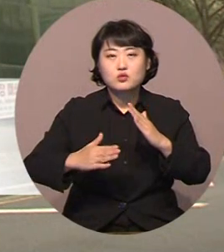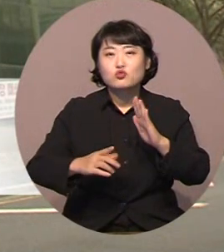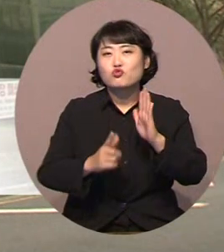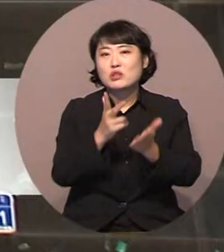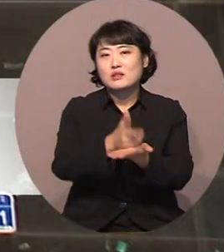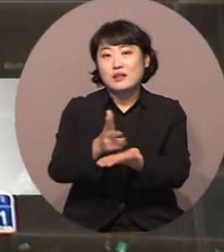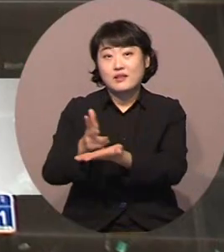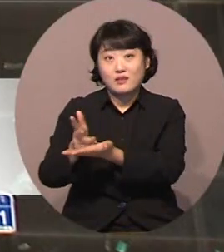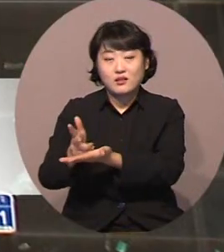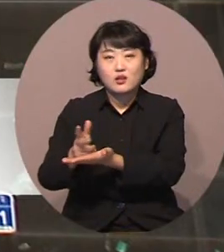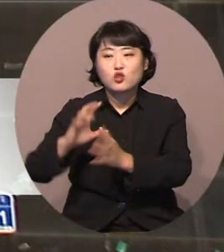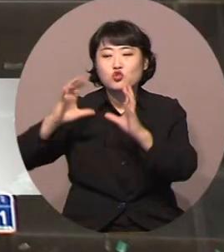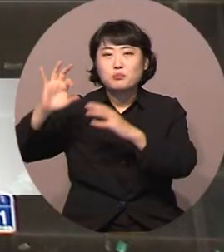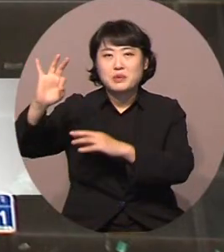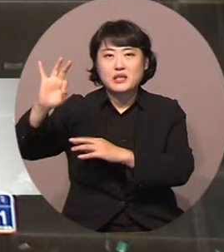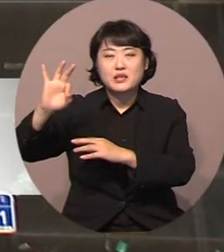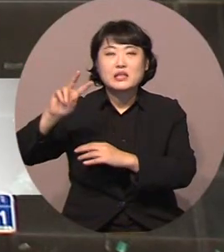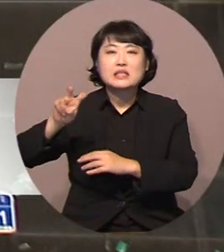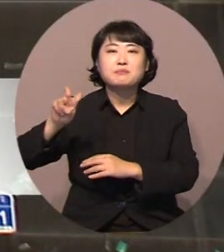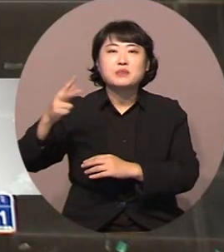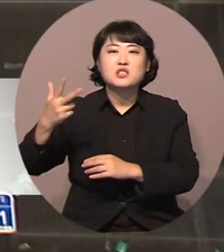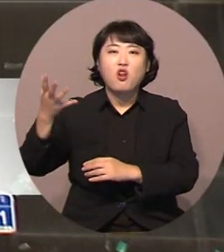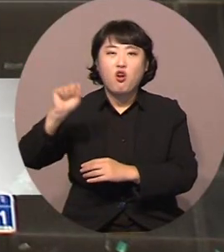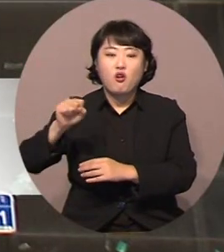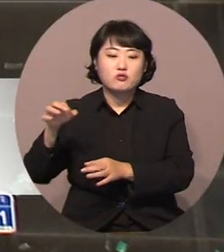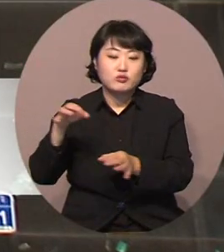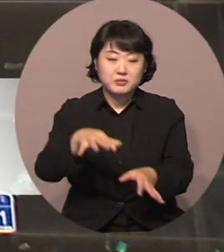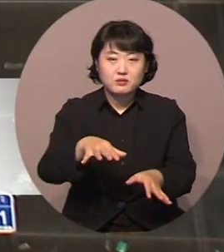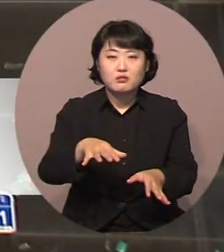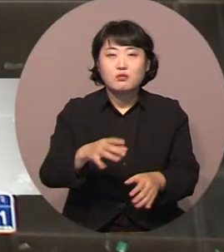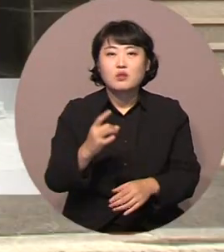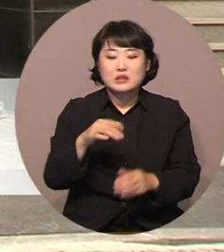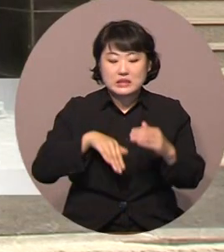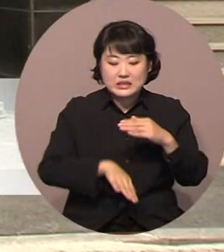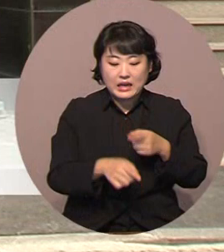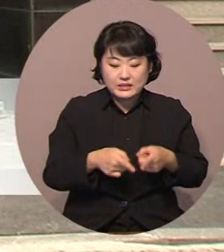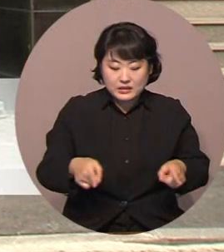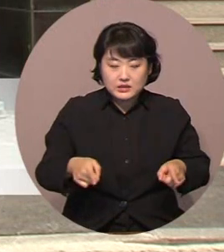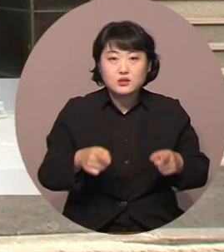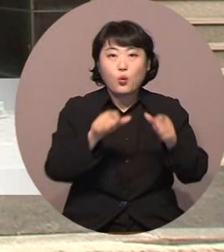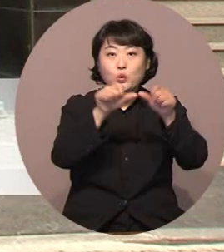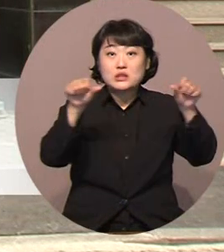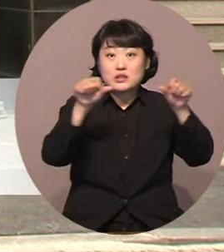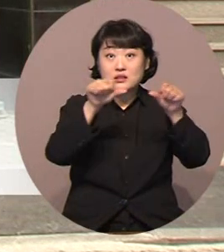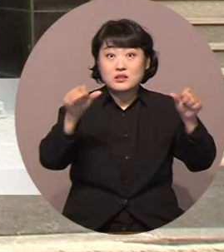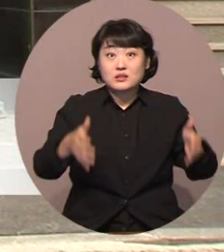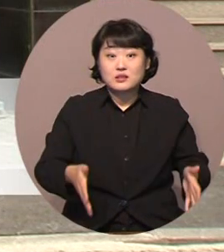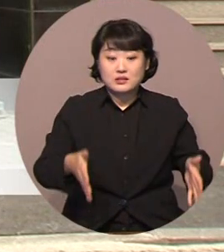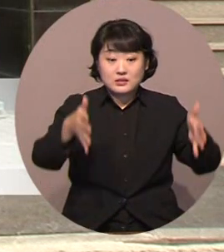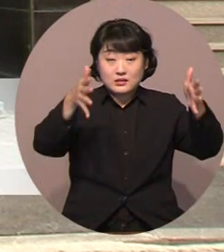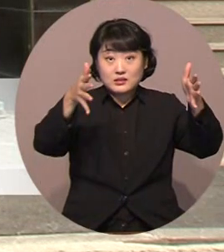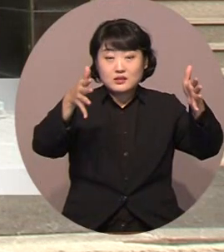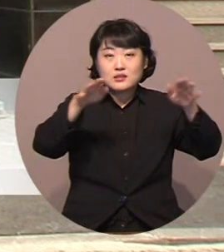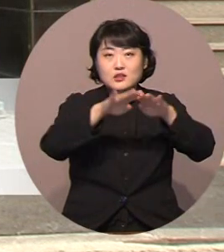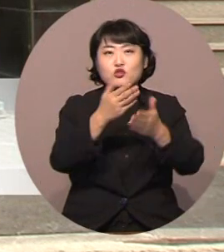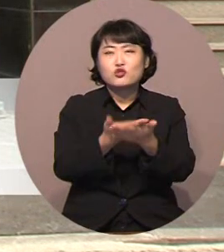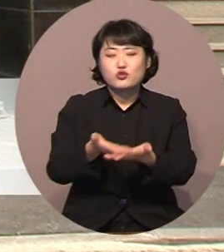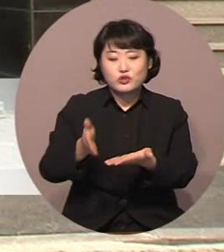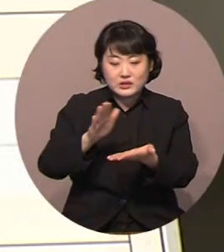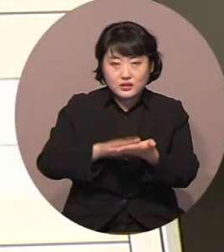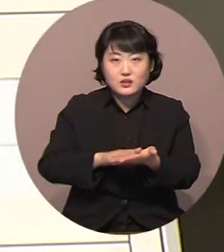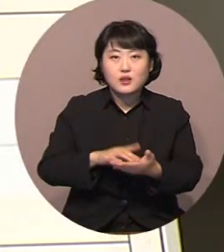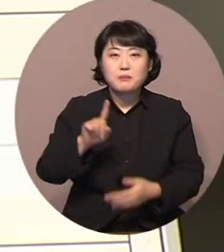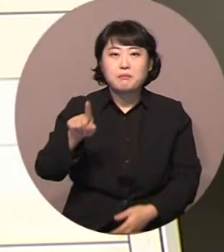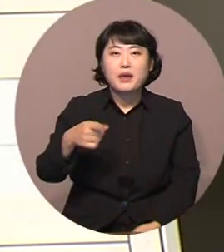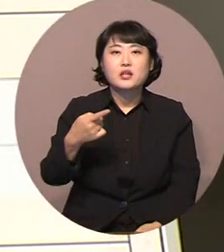통해 확보한 국비 27억 원 등을 투입해 기존 지하 1층 지상 5층 규모인 상가를 리모델링해